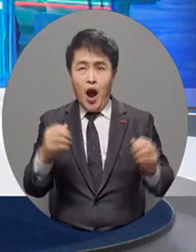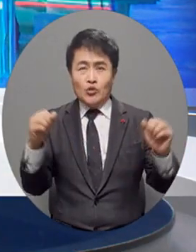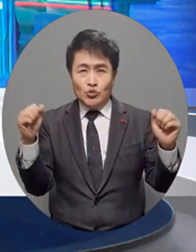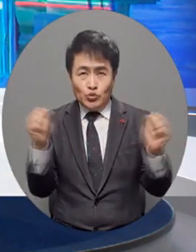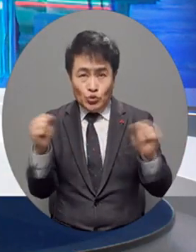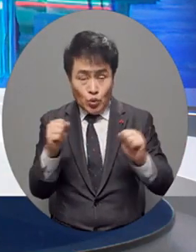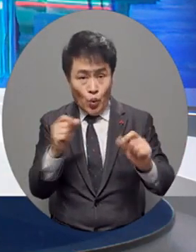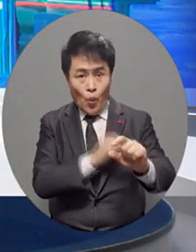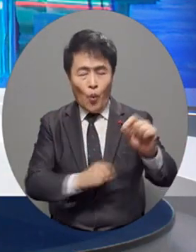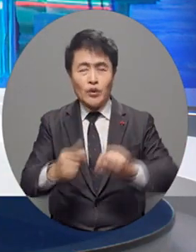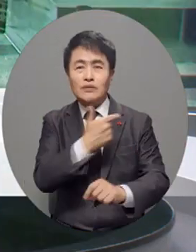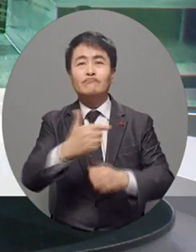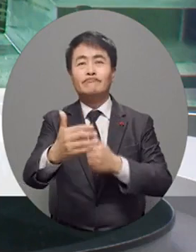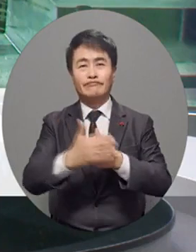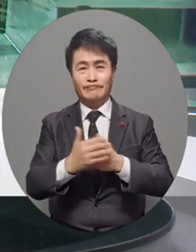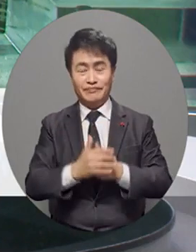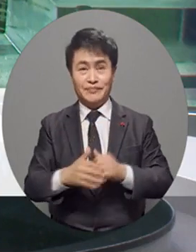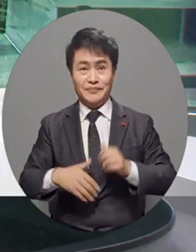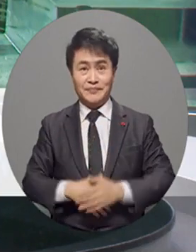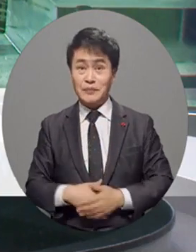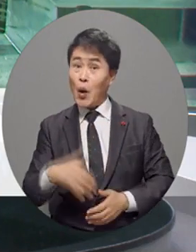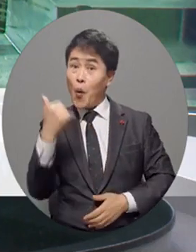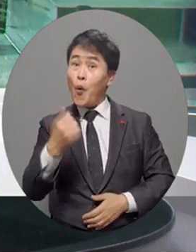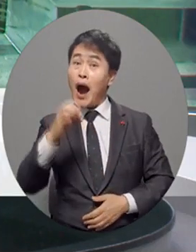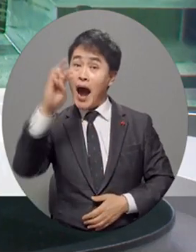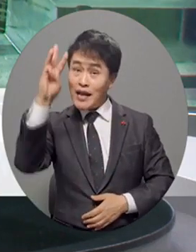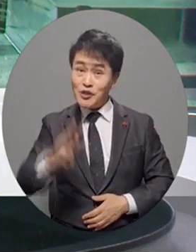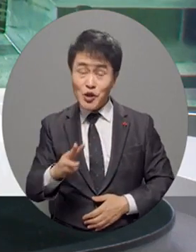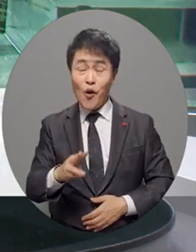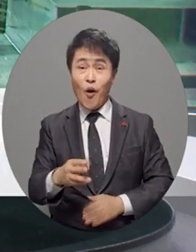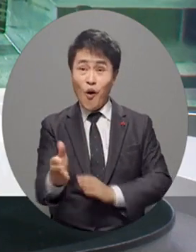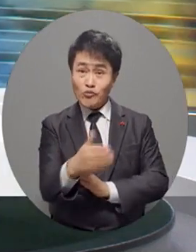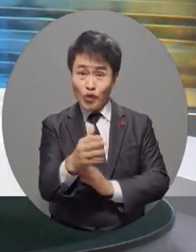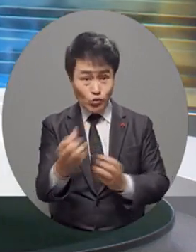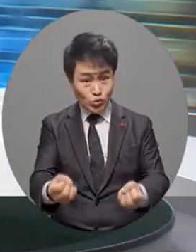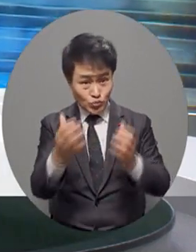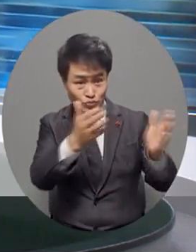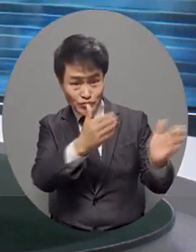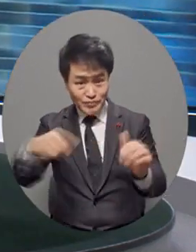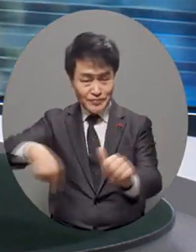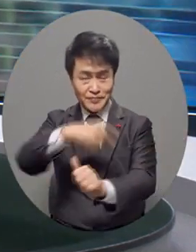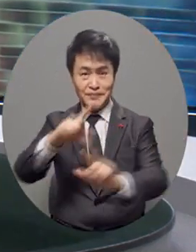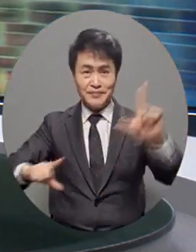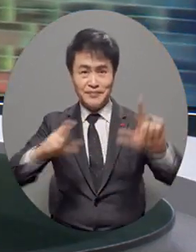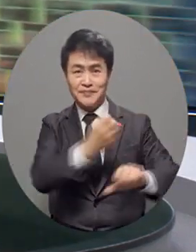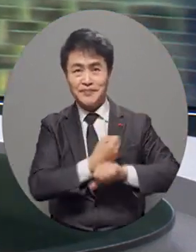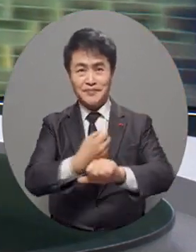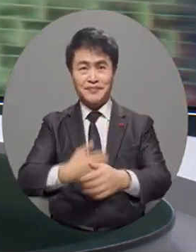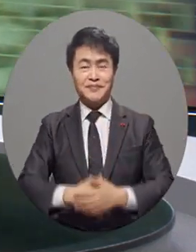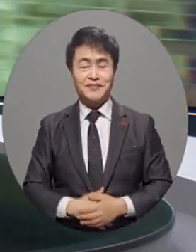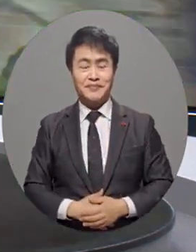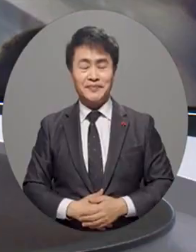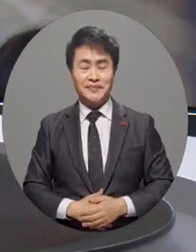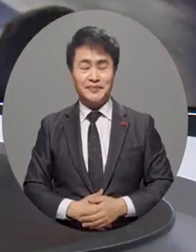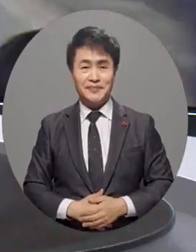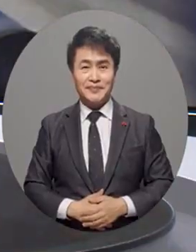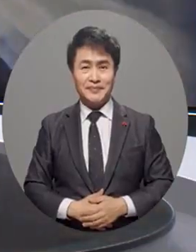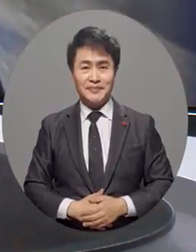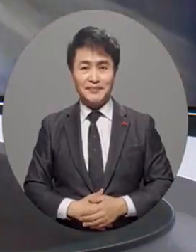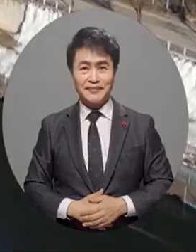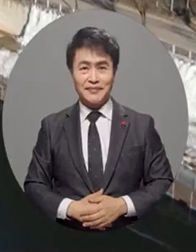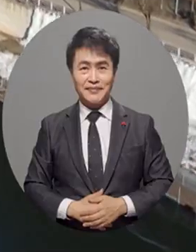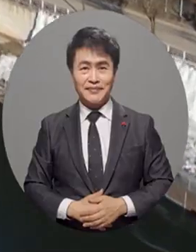강추위가 오히려 도움이 됐습니다. 화천 산천어 축제 준비 현장을 김도균 기자가 다녀왔습니다.